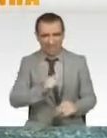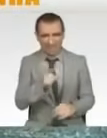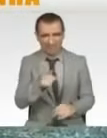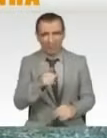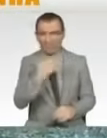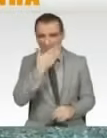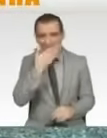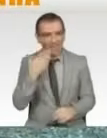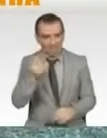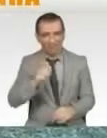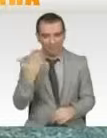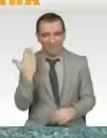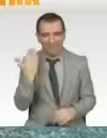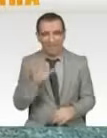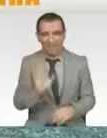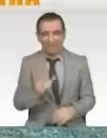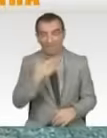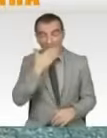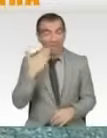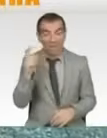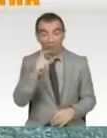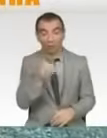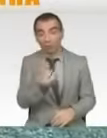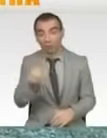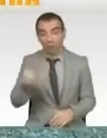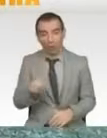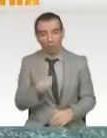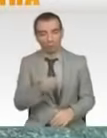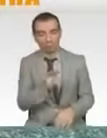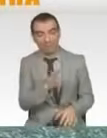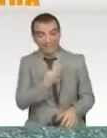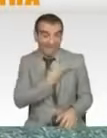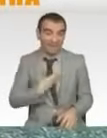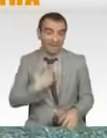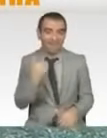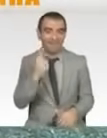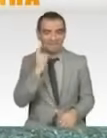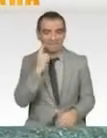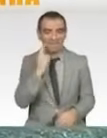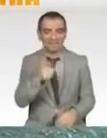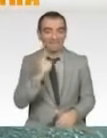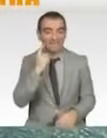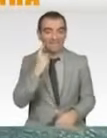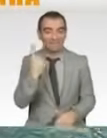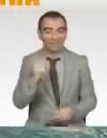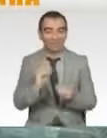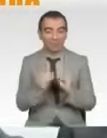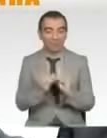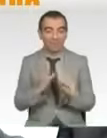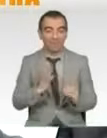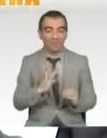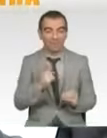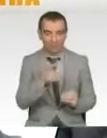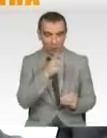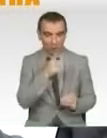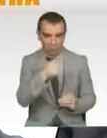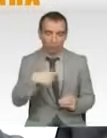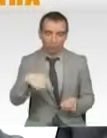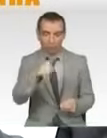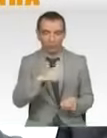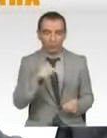yine Ramazan'da yapmıştık. Ramazan ayında çok tercih edilen bir tatlı. Tatlılarda şöyle bir problem var biliyorsunuz. Eğer